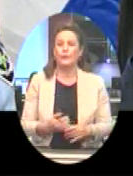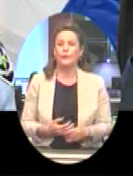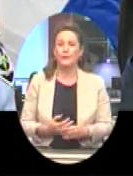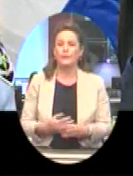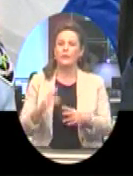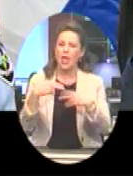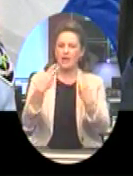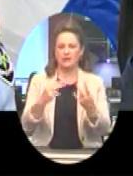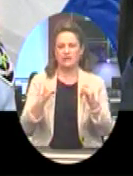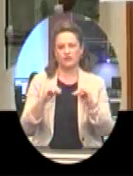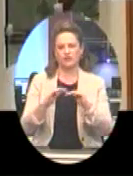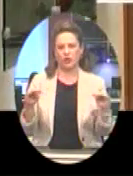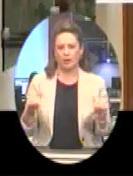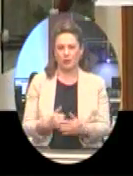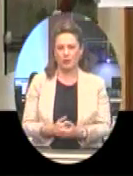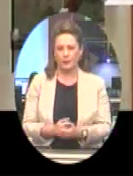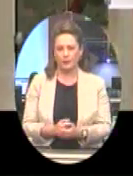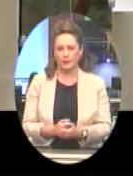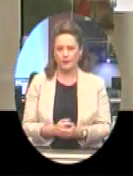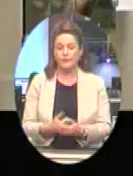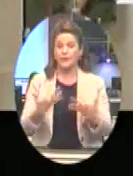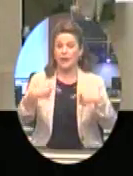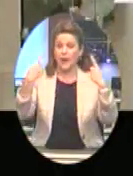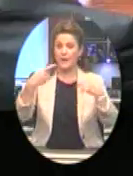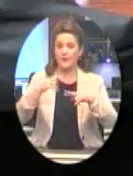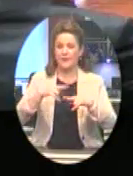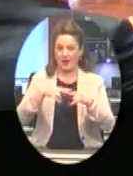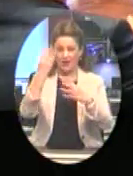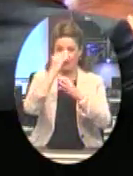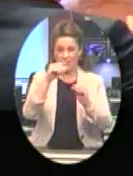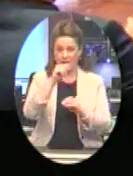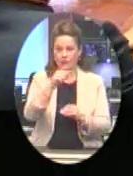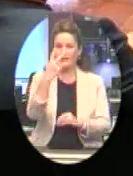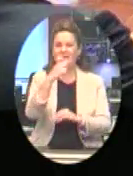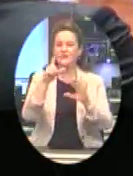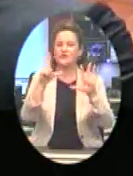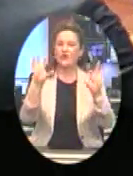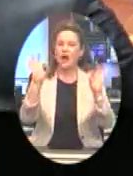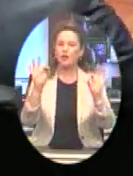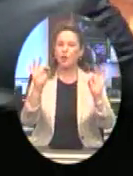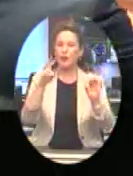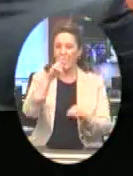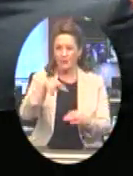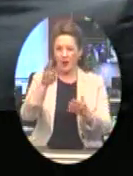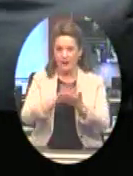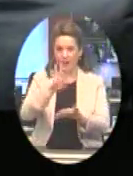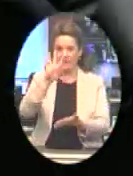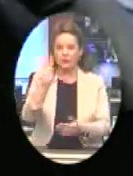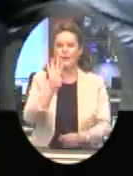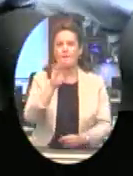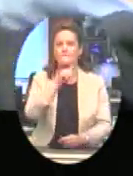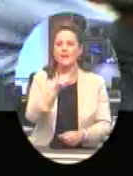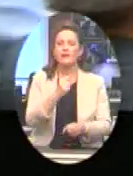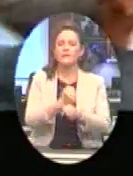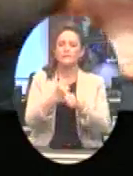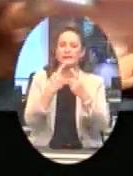להחזרת השקט בבירה. כמה ימים אחרי ההצהרה הזו, ב-27 באוקטובר 2014, קיים נתניהו דיון על